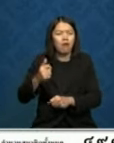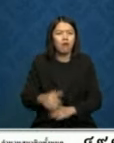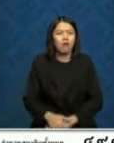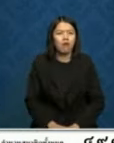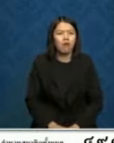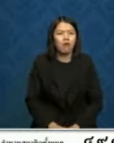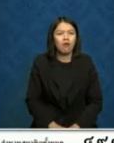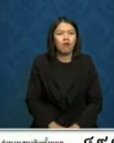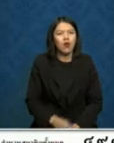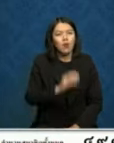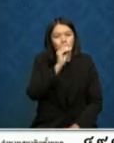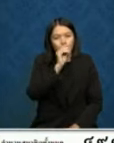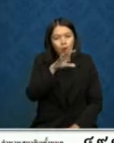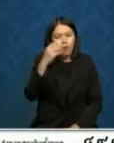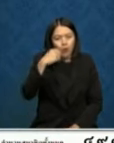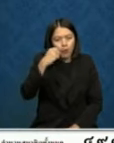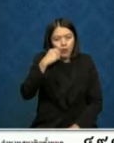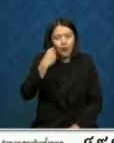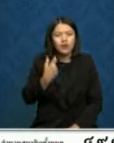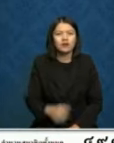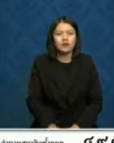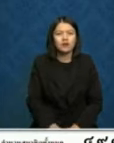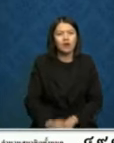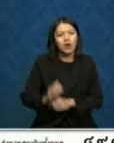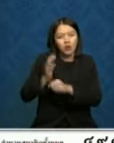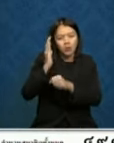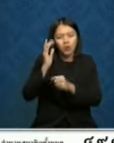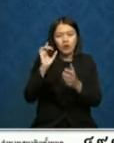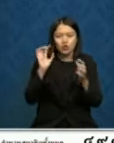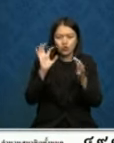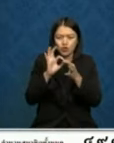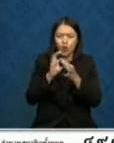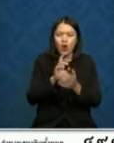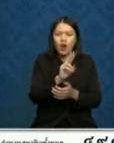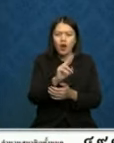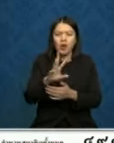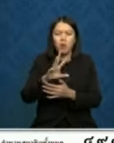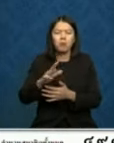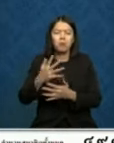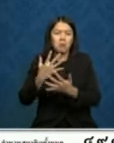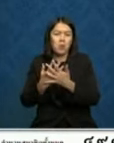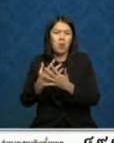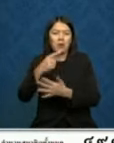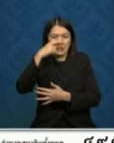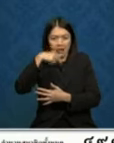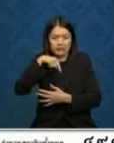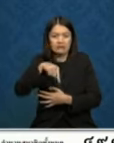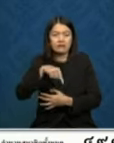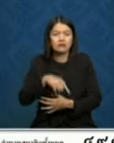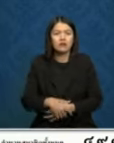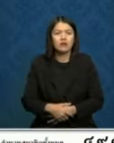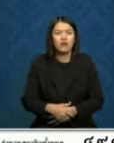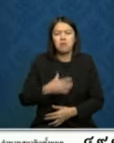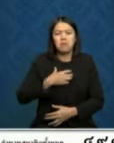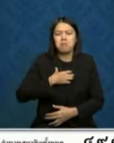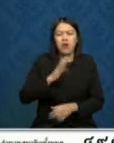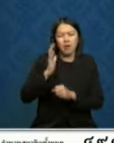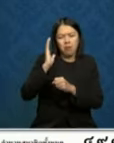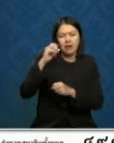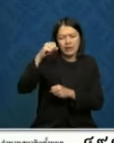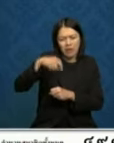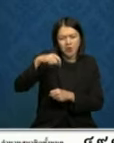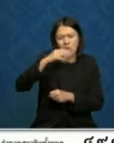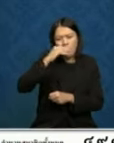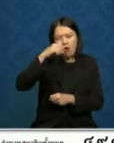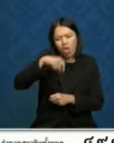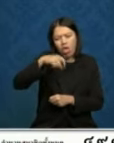ย้ำเรื่องนี้ทุกครั้งค่ะท่านประธานที่มีโอกาสได้พูดได้อภิปรายเกี่ยวกับเรื่องของระบบราชทัณฑ์ไทยและดิฉันนะคะจริงๆไม่ได้อยากอภิปรายเรื่องนี้ซ้ำซากจำเจ